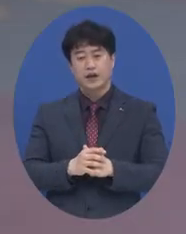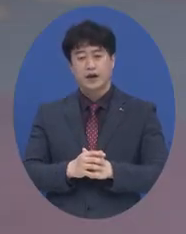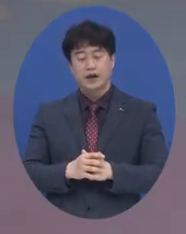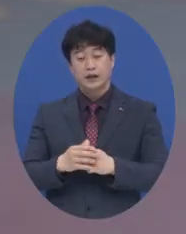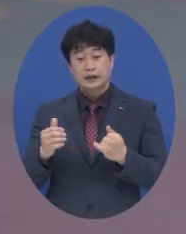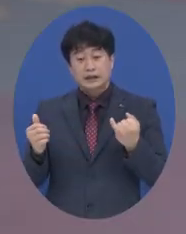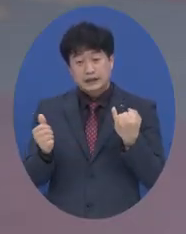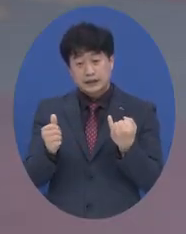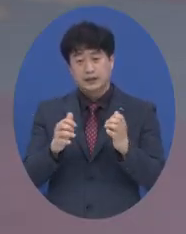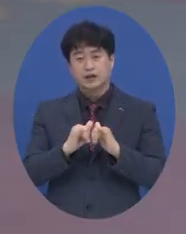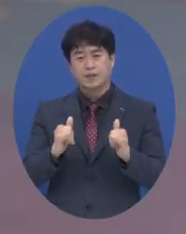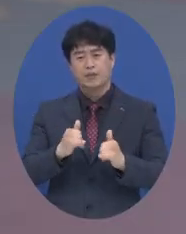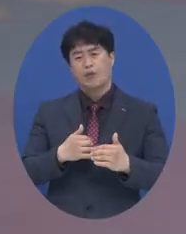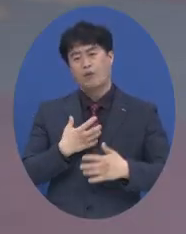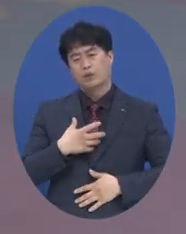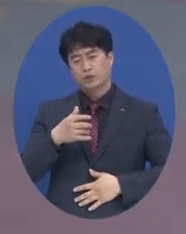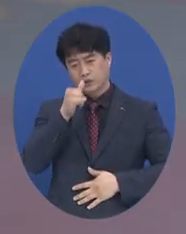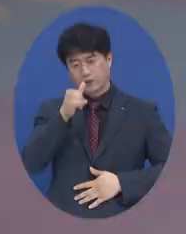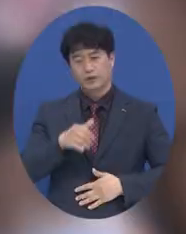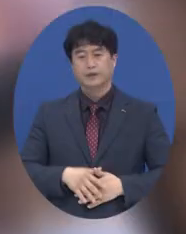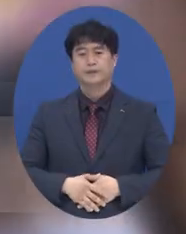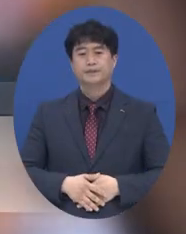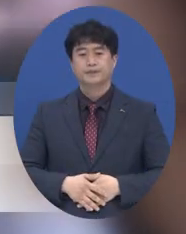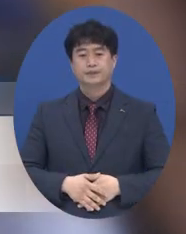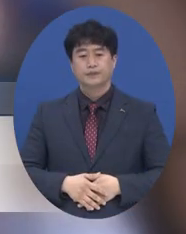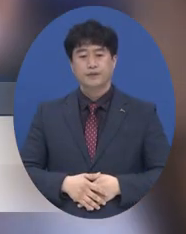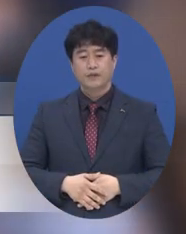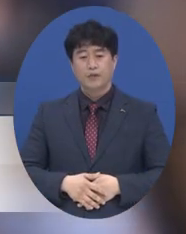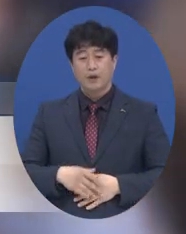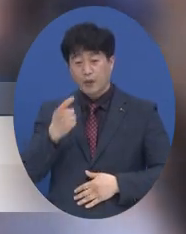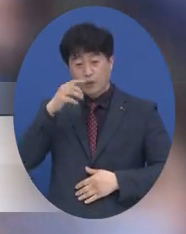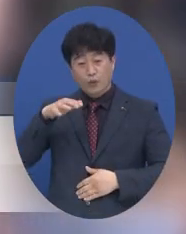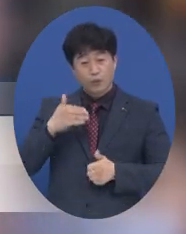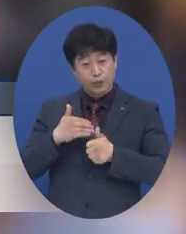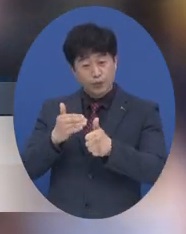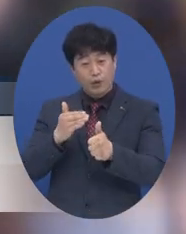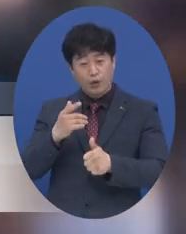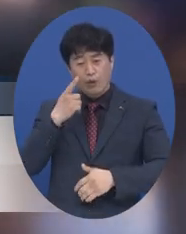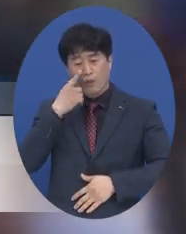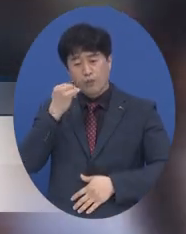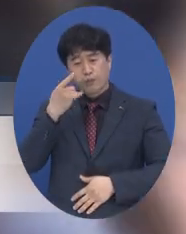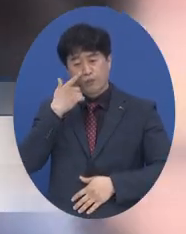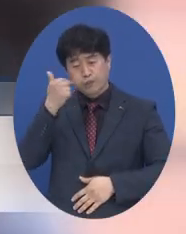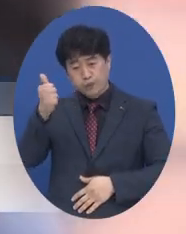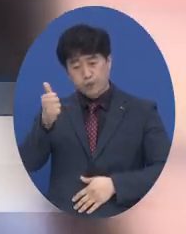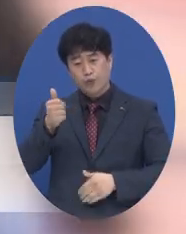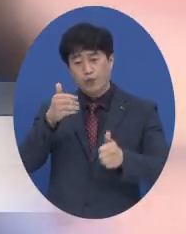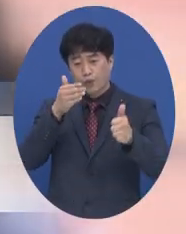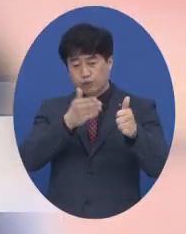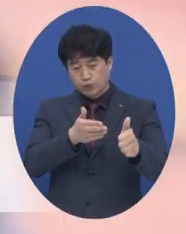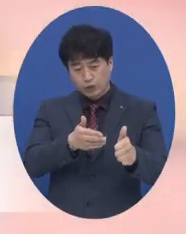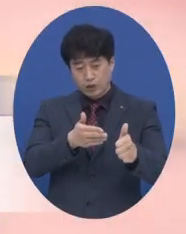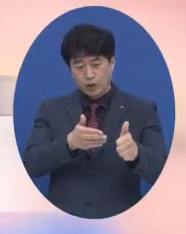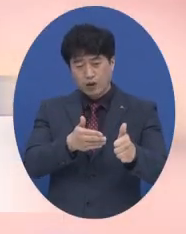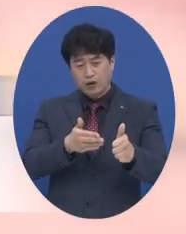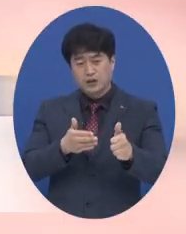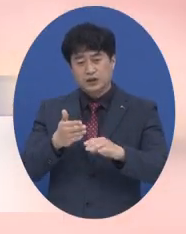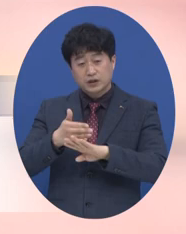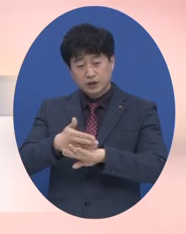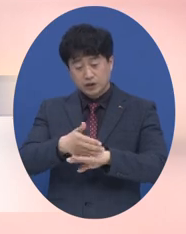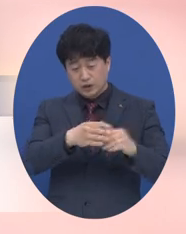맞벌이 부부는 맘 졸일 일이 생깁니다. 학원에 보내거나 아니면 이제 어머니 아버지께 부탁을 하고